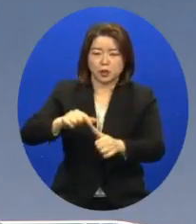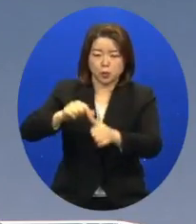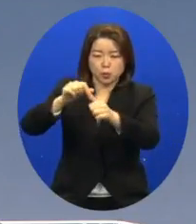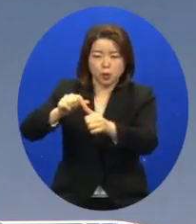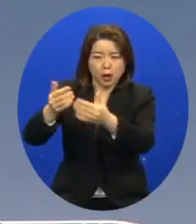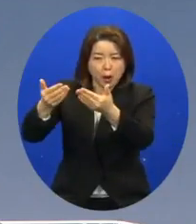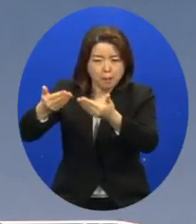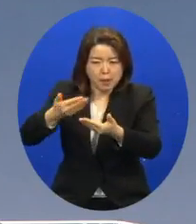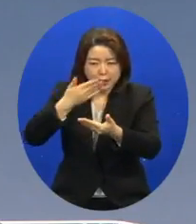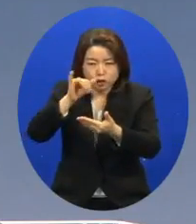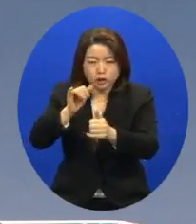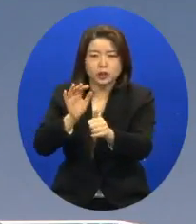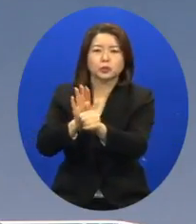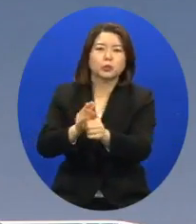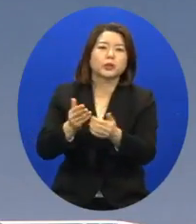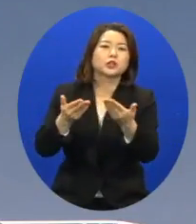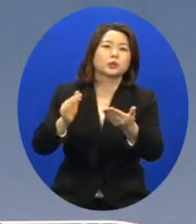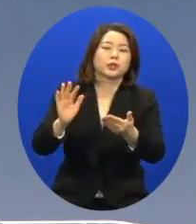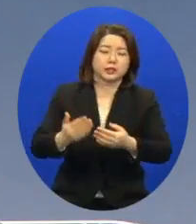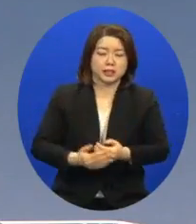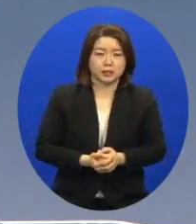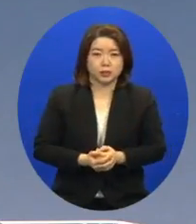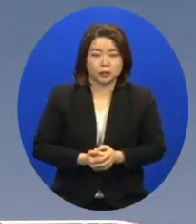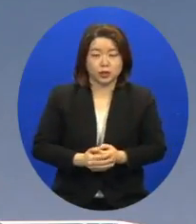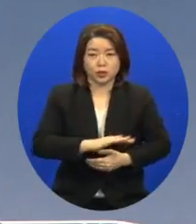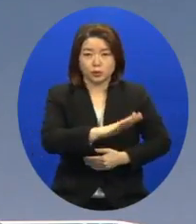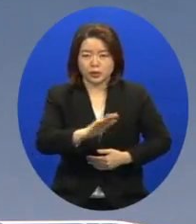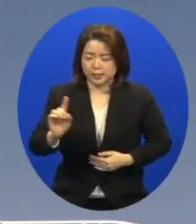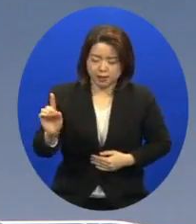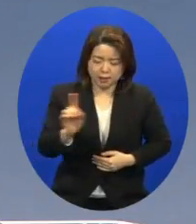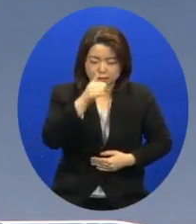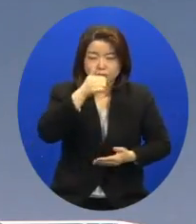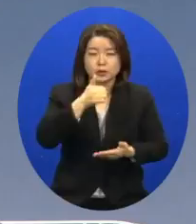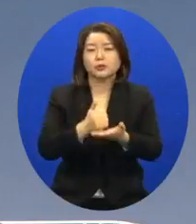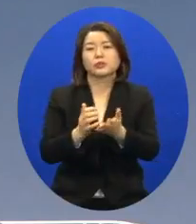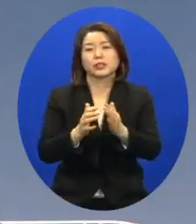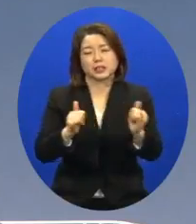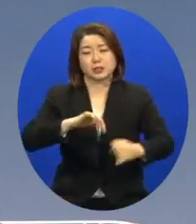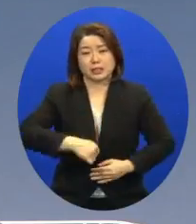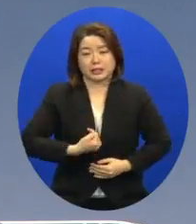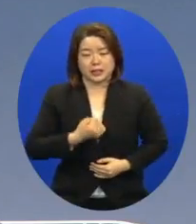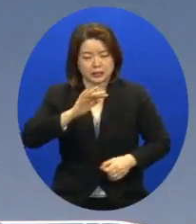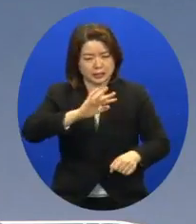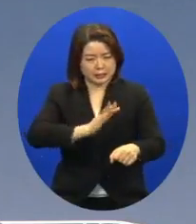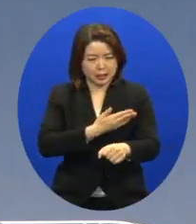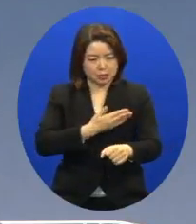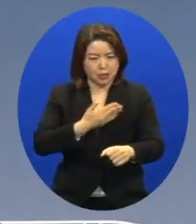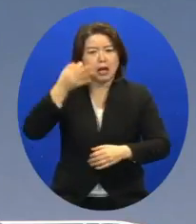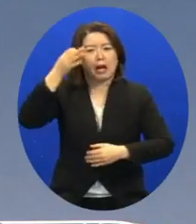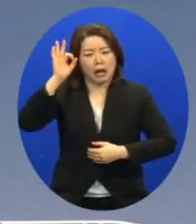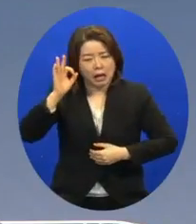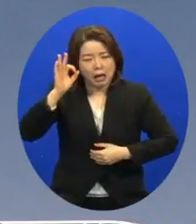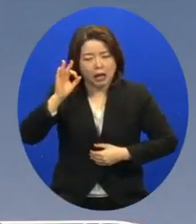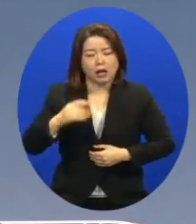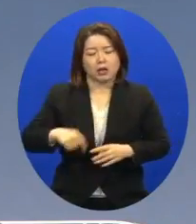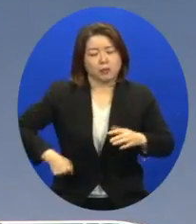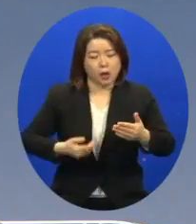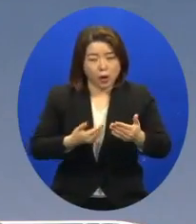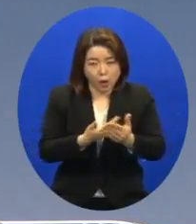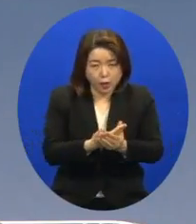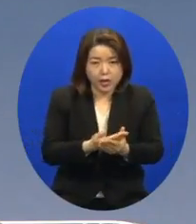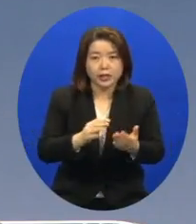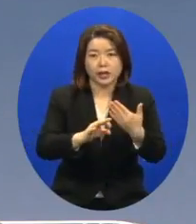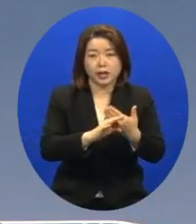것입니다 우리는 어떤 죄인이라도 자기 게 잘못됐다는 것을 인정하고 회개하면 우리는 그를